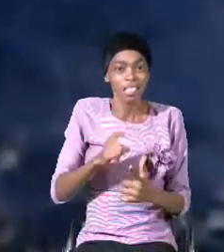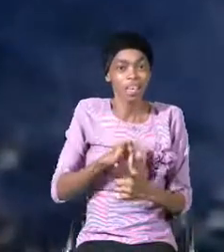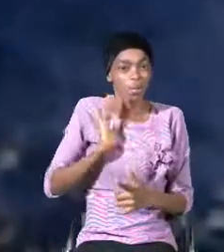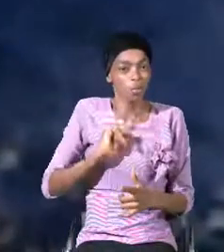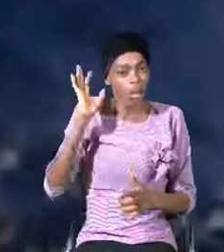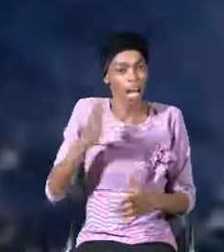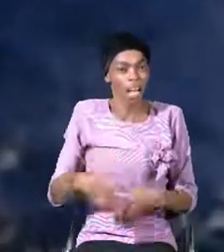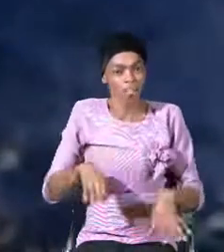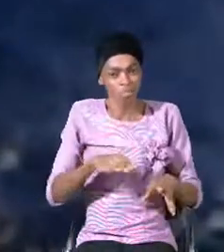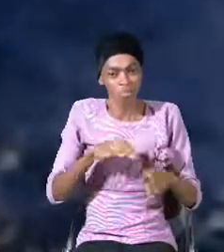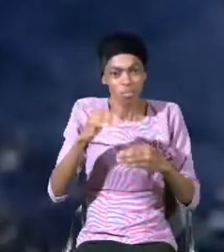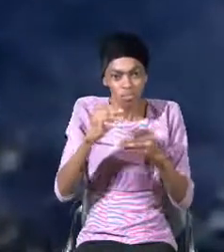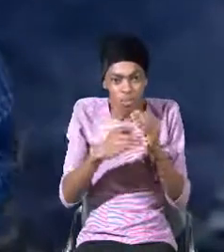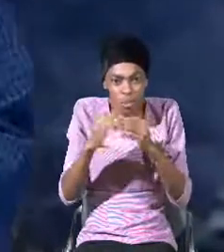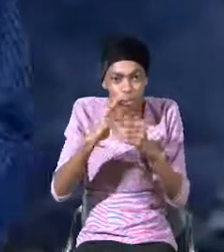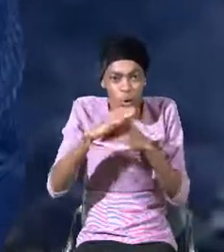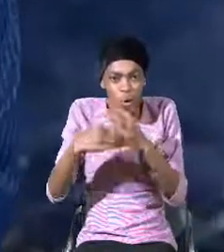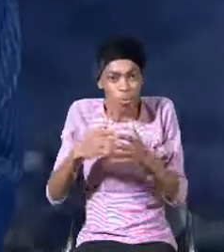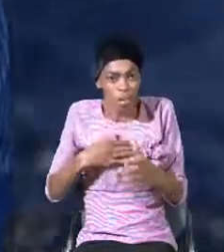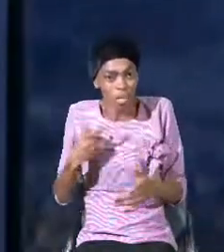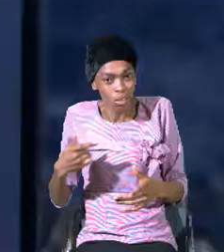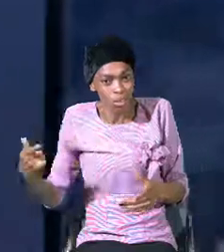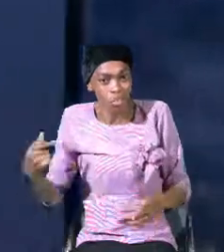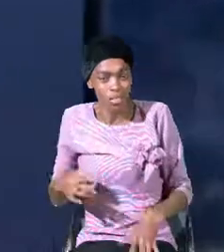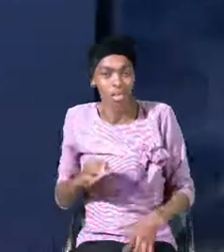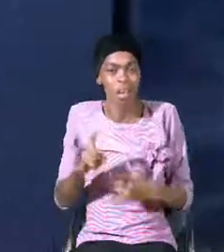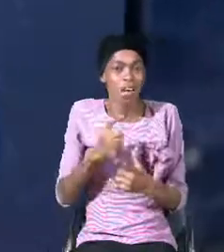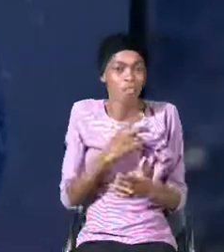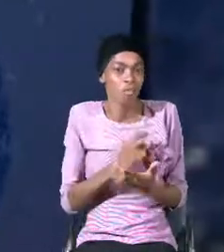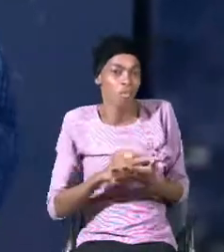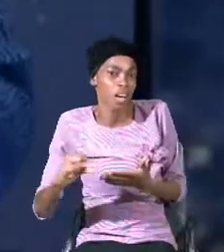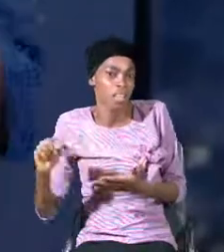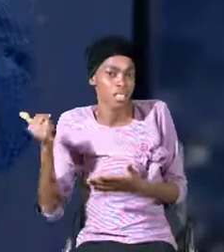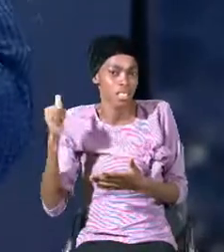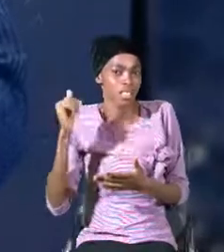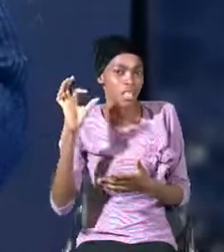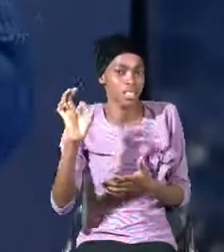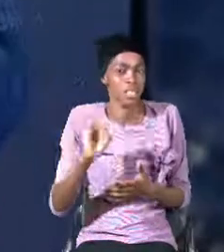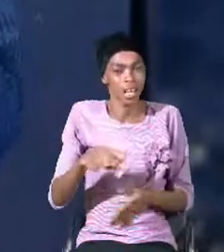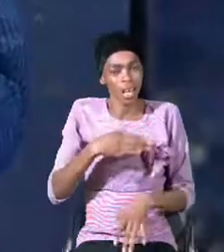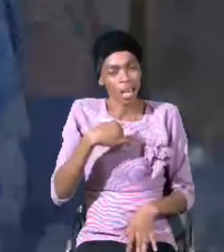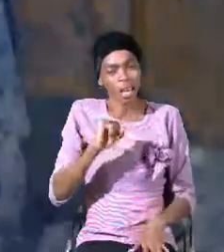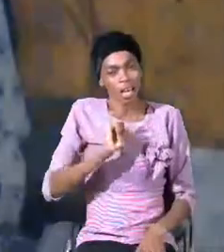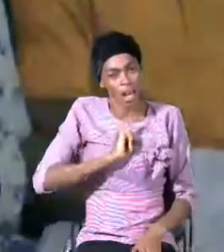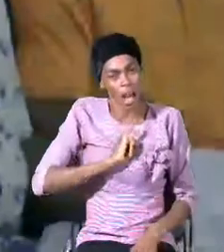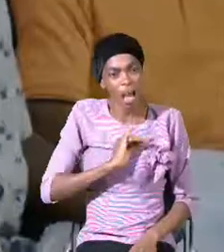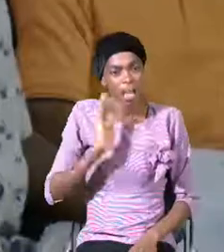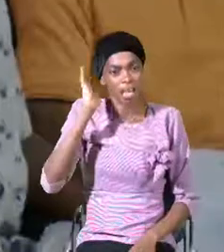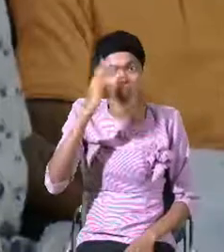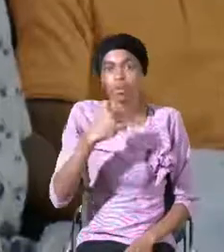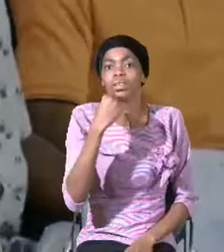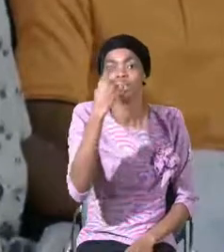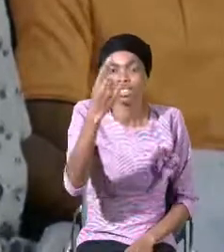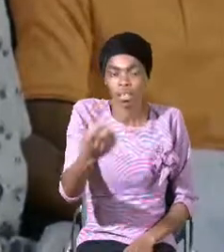toute ma récolte et tous mes biens. Voyez, verset 19. Et je dirai à